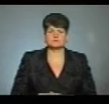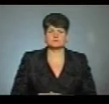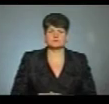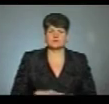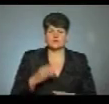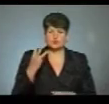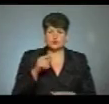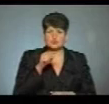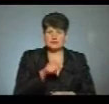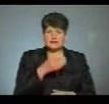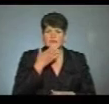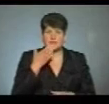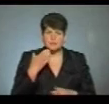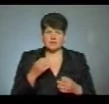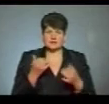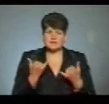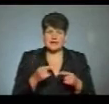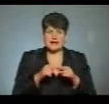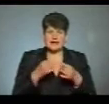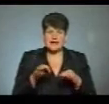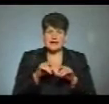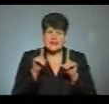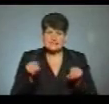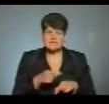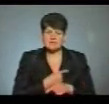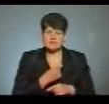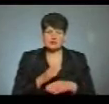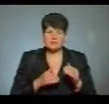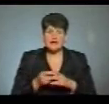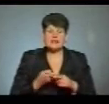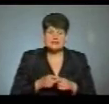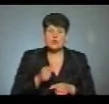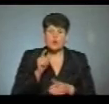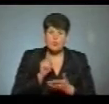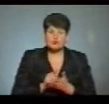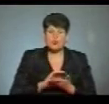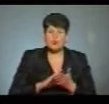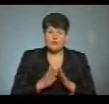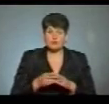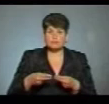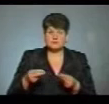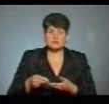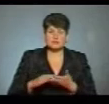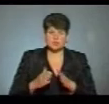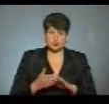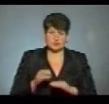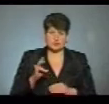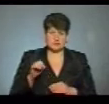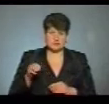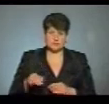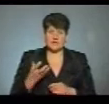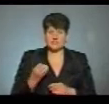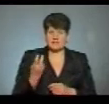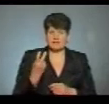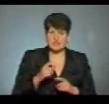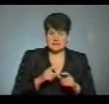Трьох з них немає чинної ліцензії на медичну практику, а це є обов'язкова умова для того, аби укласти договір із НСЗУ. І ще два